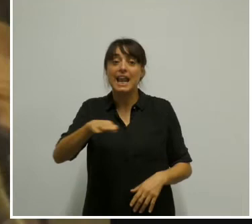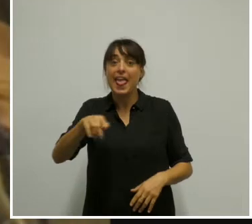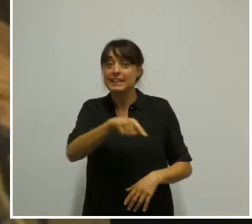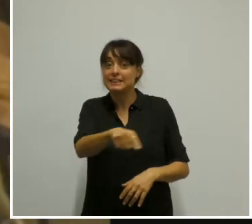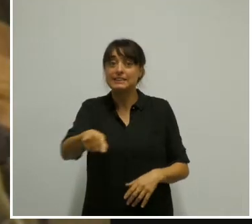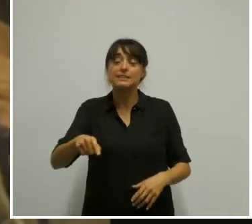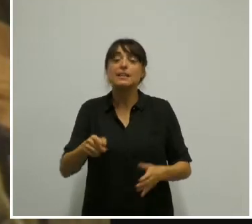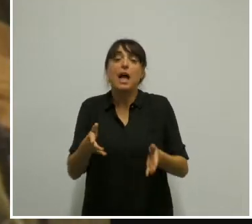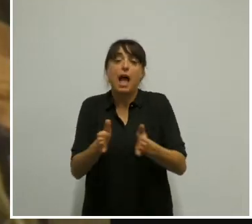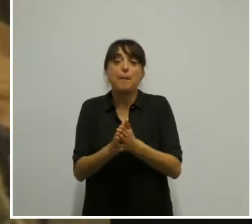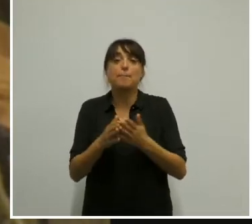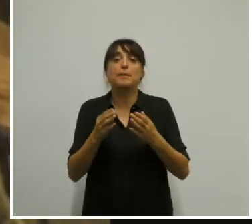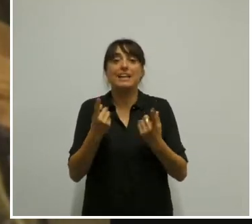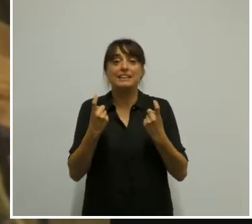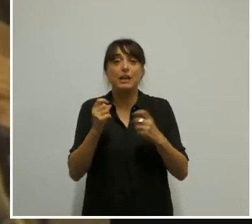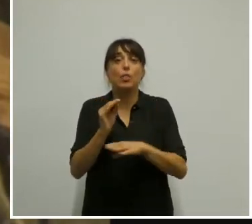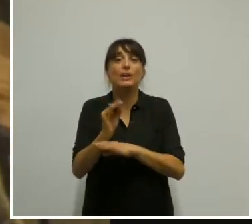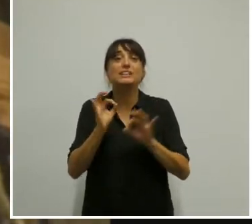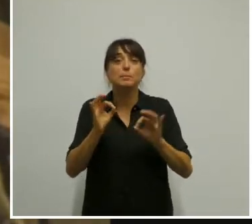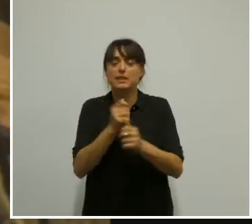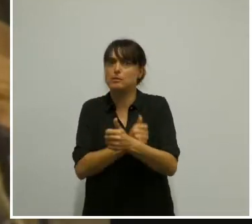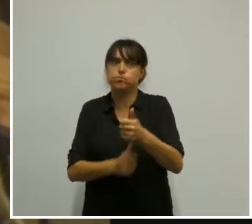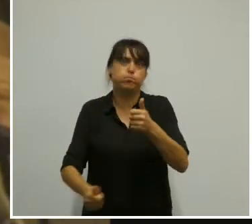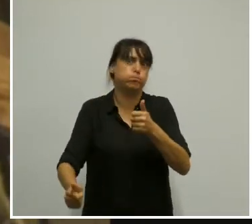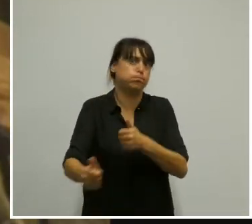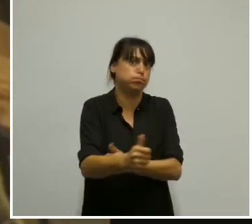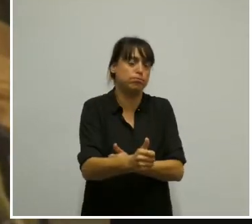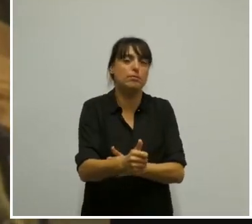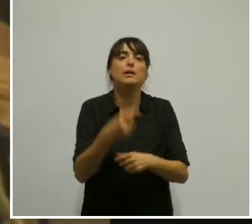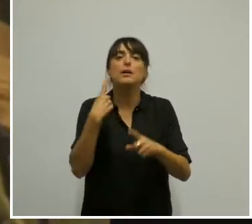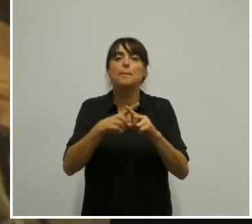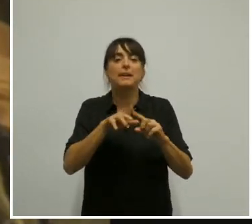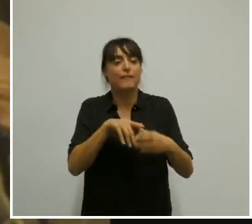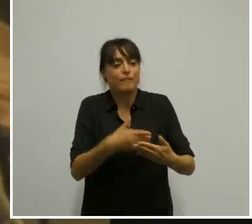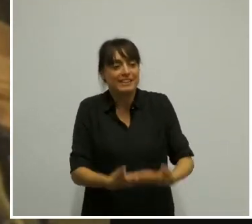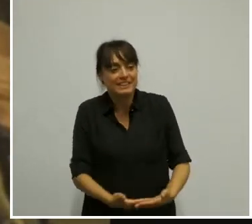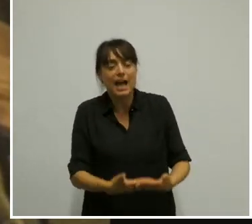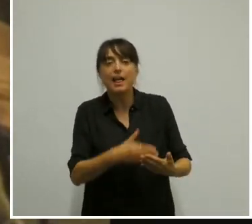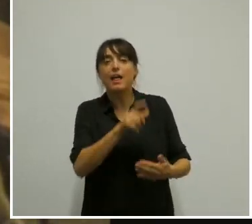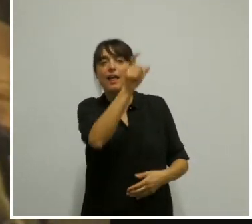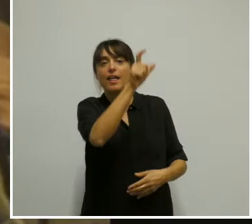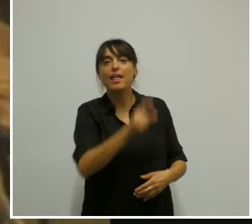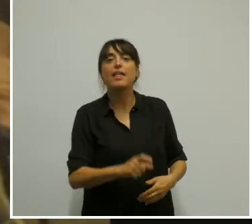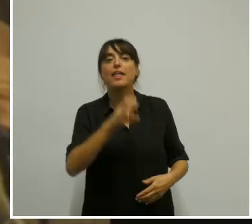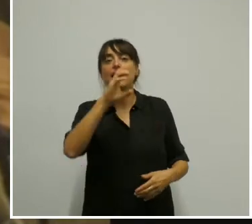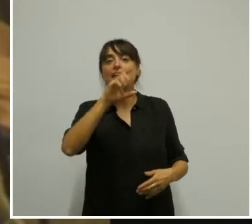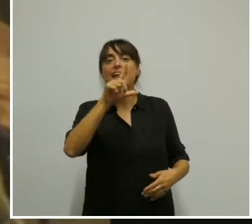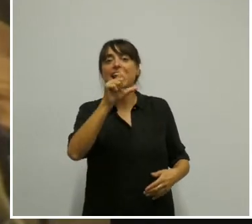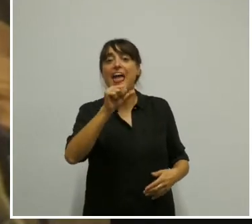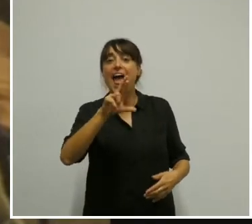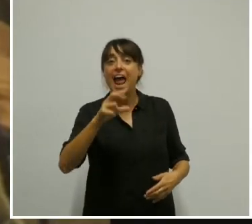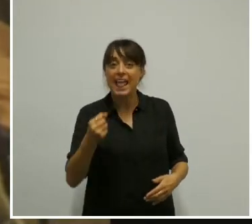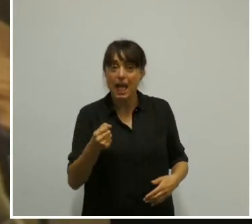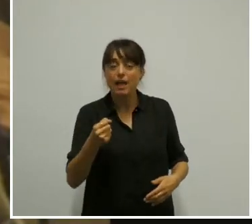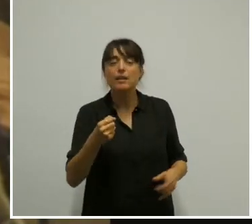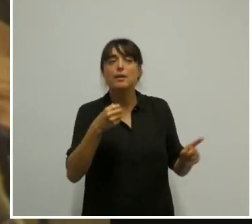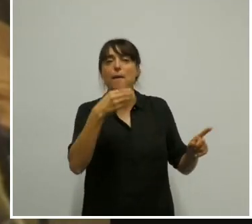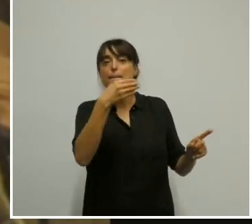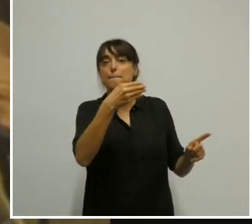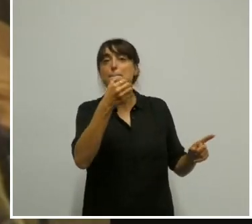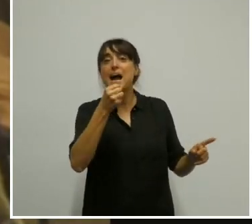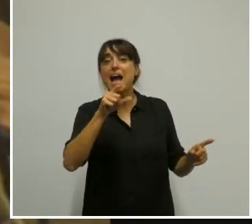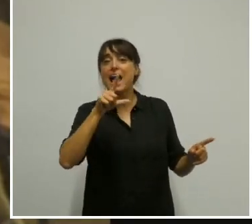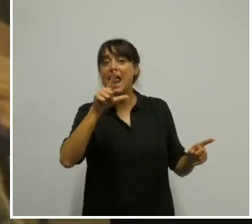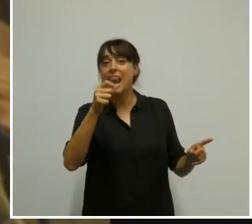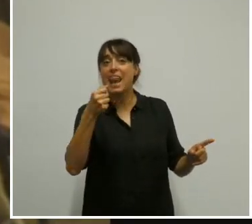passen... Vull dir que fins ara, no? El que havíem tingut amb la Clara Balaguer i, ja no està. Tot això no era intentar,